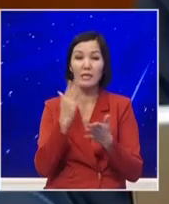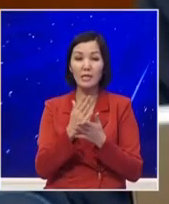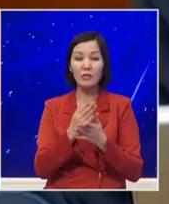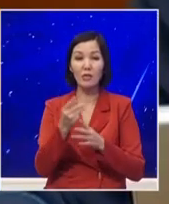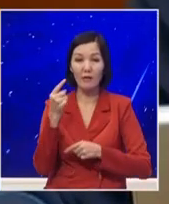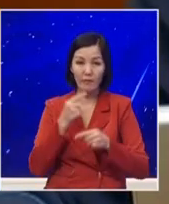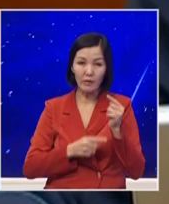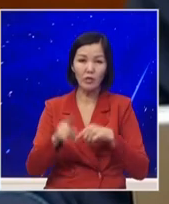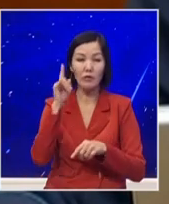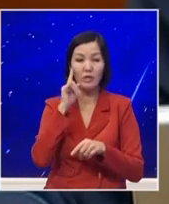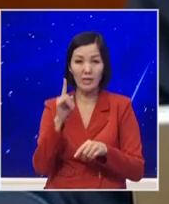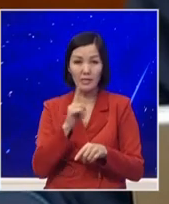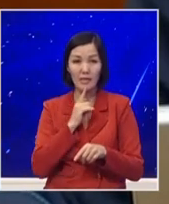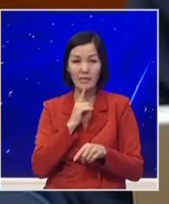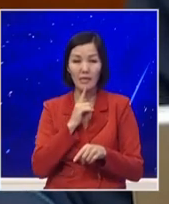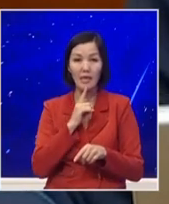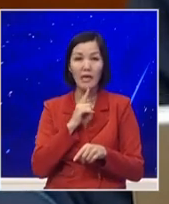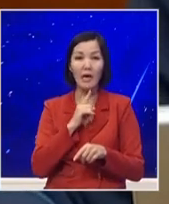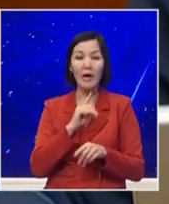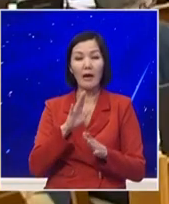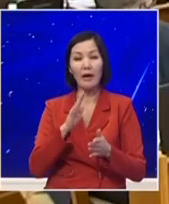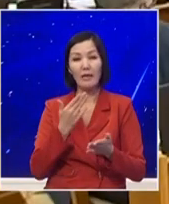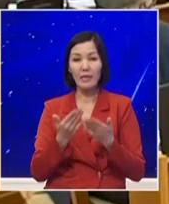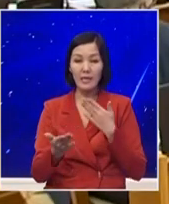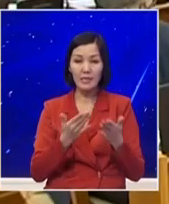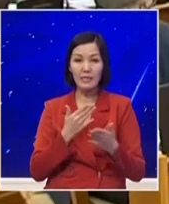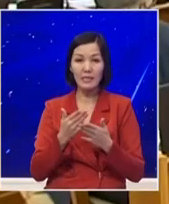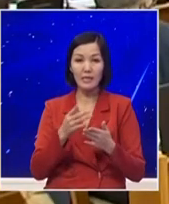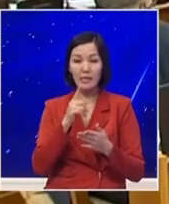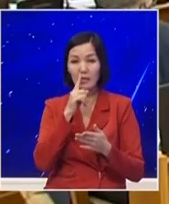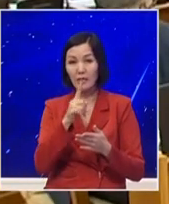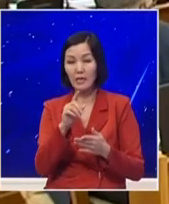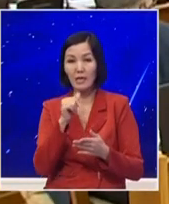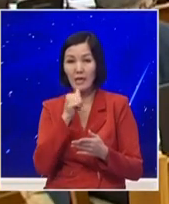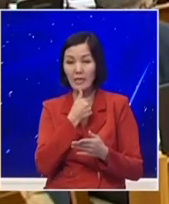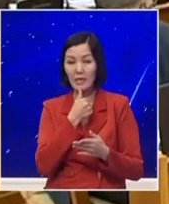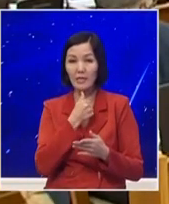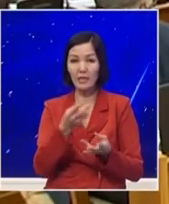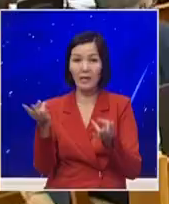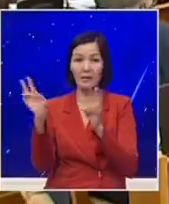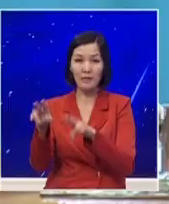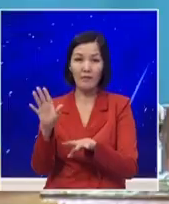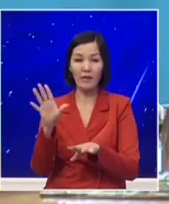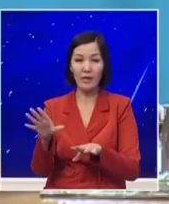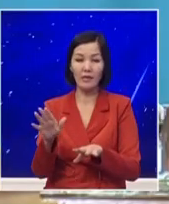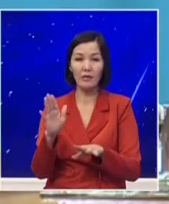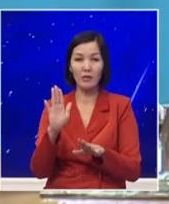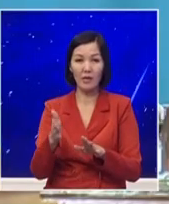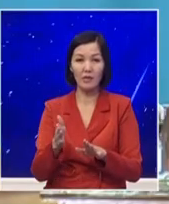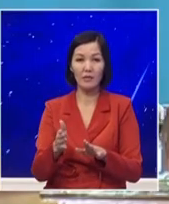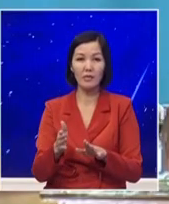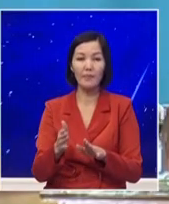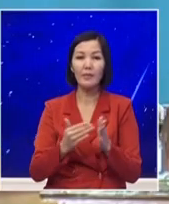В случае расхождения между законами двух стран приговор будет пересмотрен. Однако характер и срок приговора не